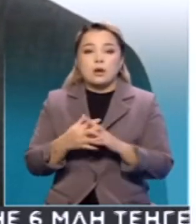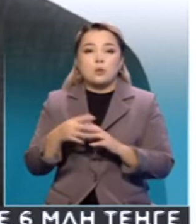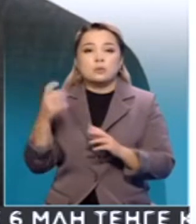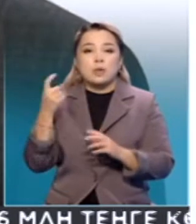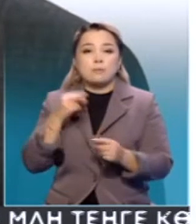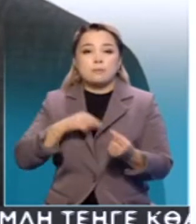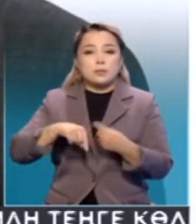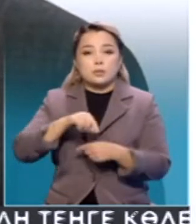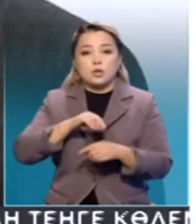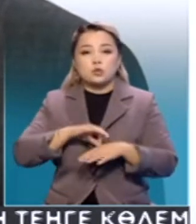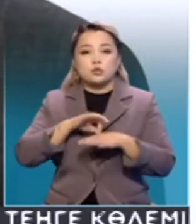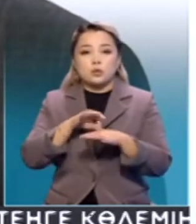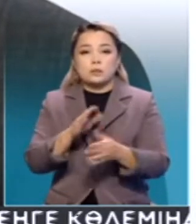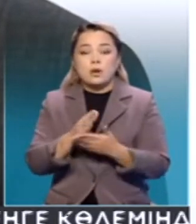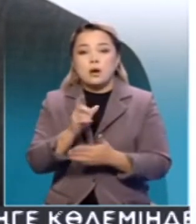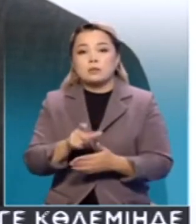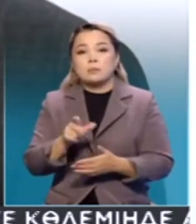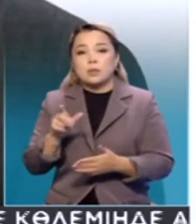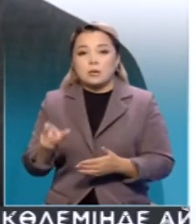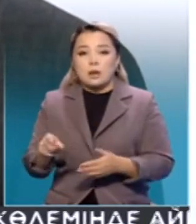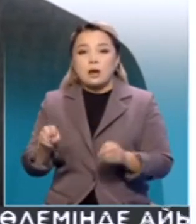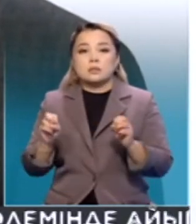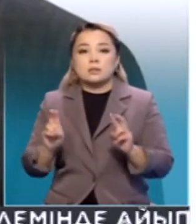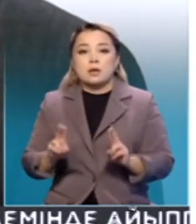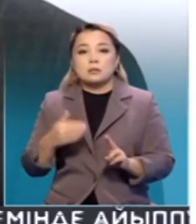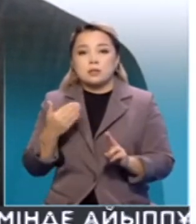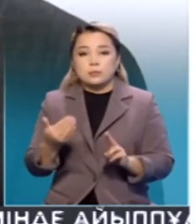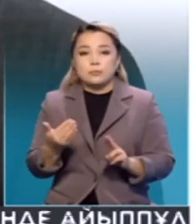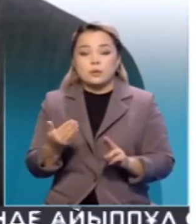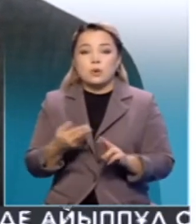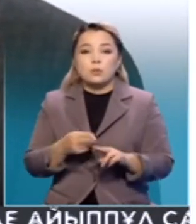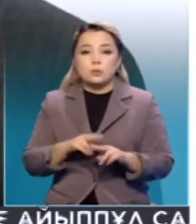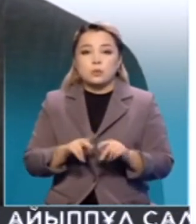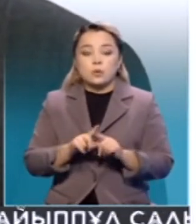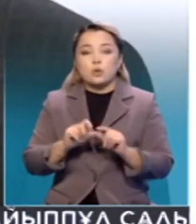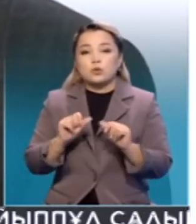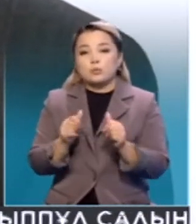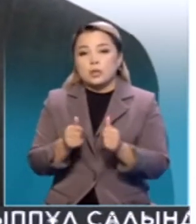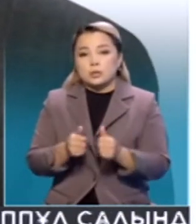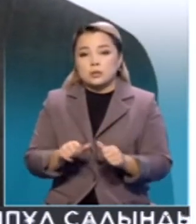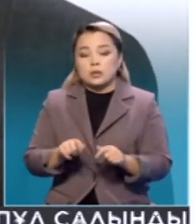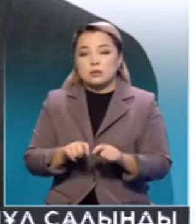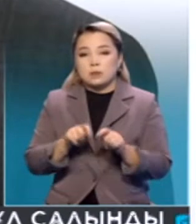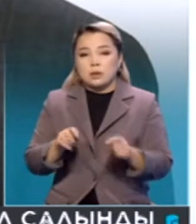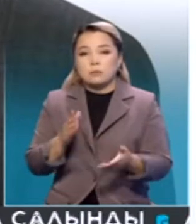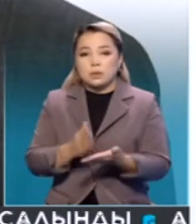шаруашылық бизнесіндегі жүрген адамдарға арнайы болсын, бұны ұйымдастырып жатырмыз.